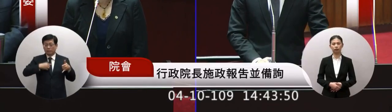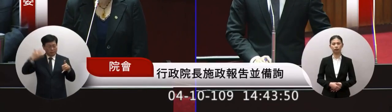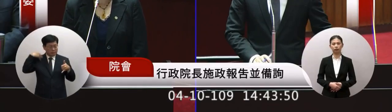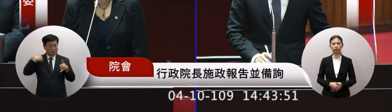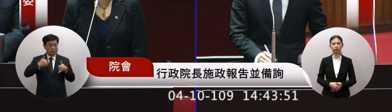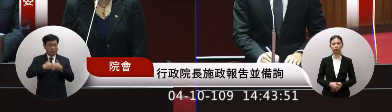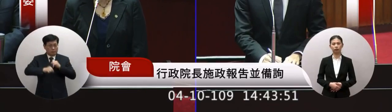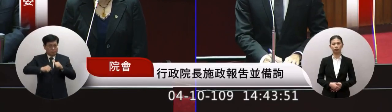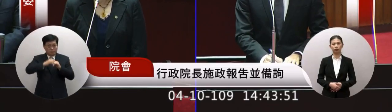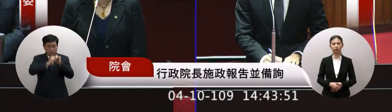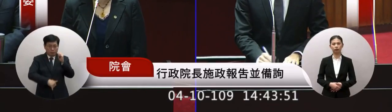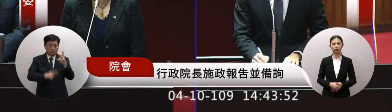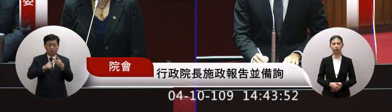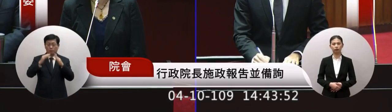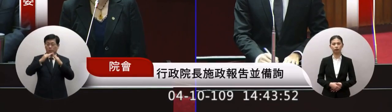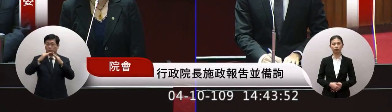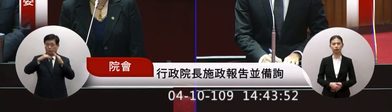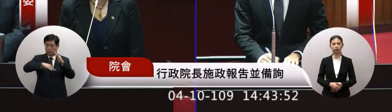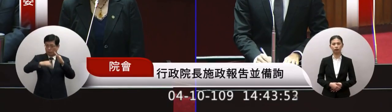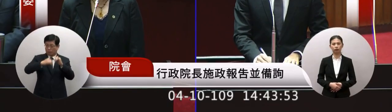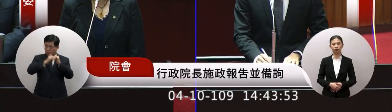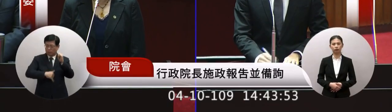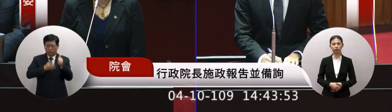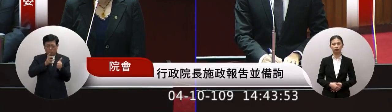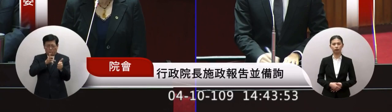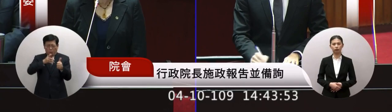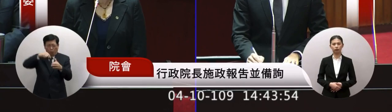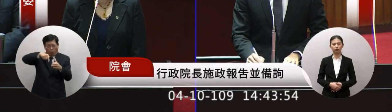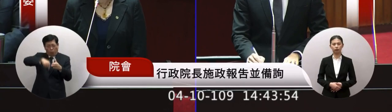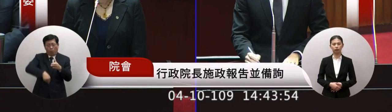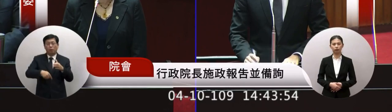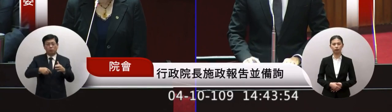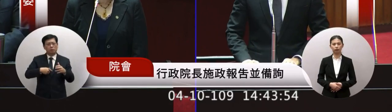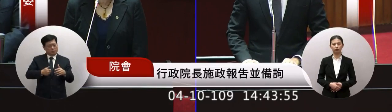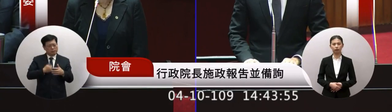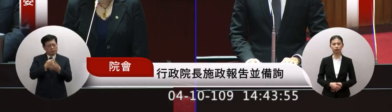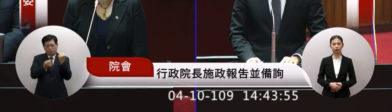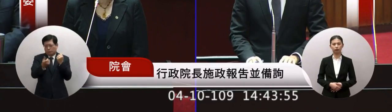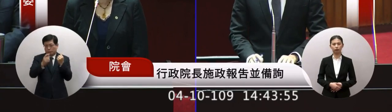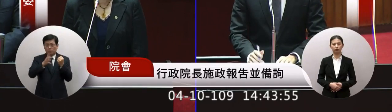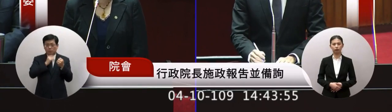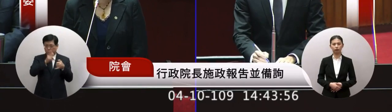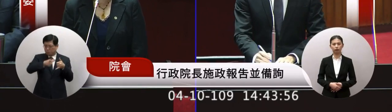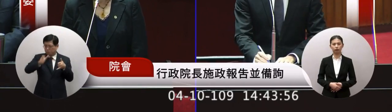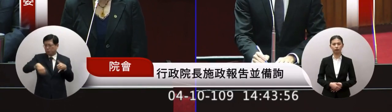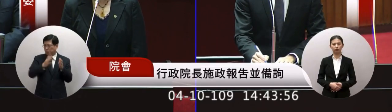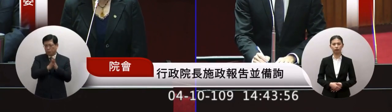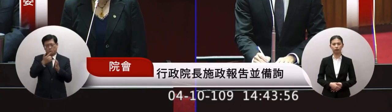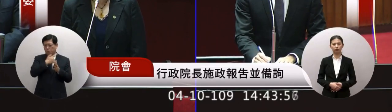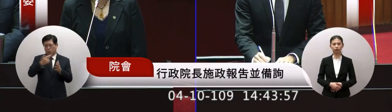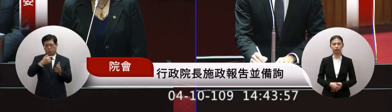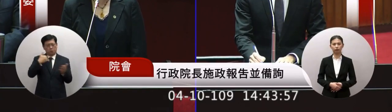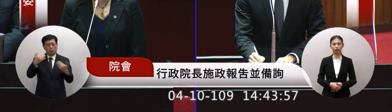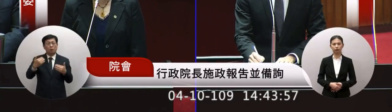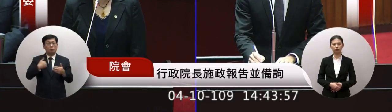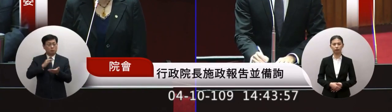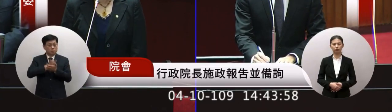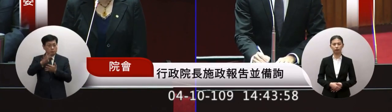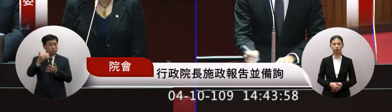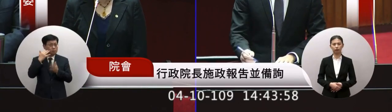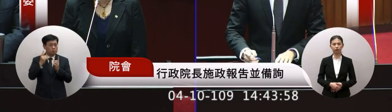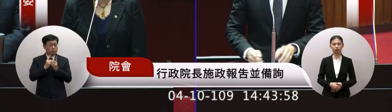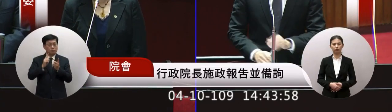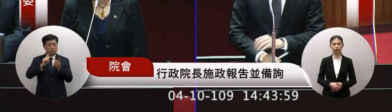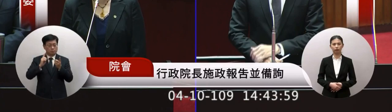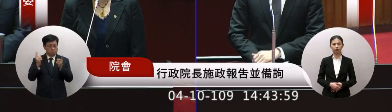家庭史吼，所以这是真深入的访问。虽然讲数量唔是真多，但是每一案拢真深入。这对未来要做咱